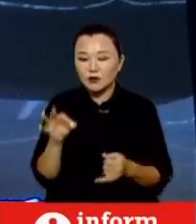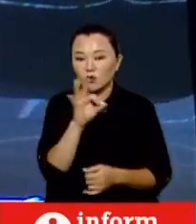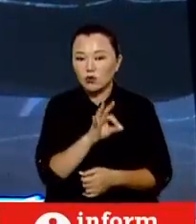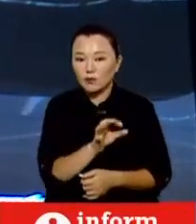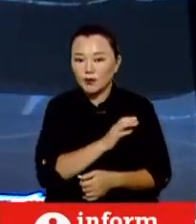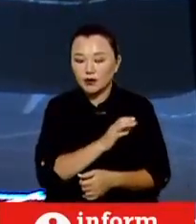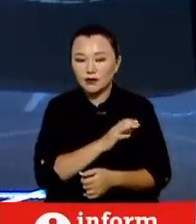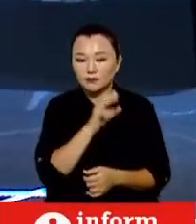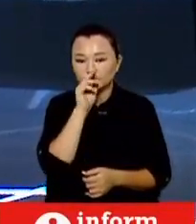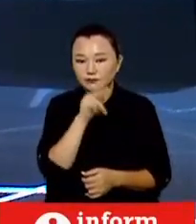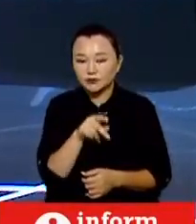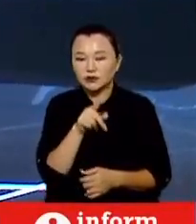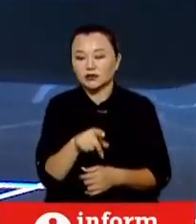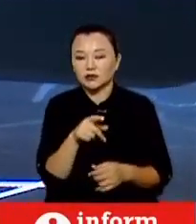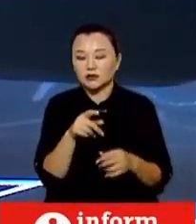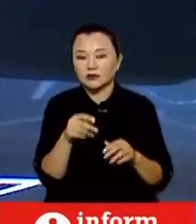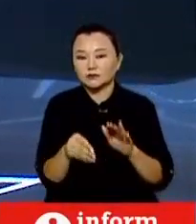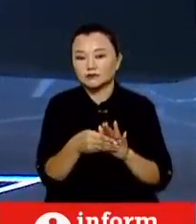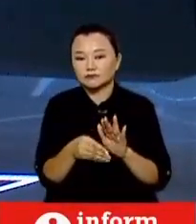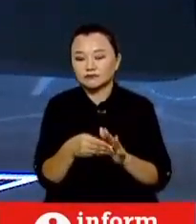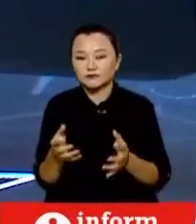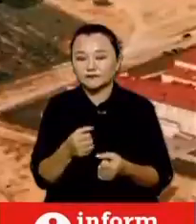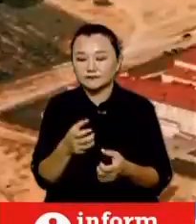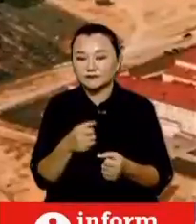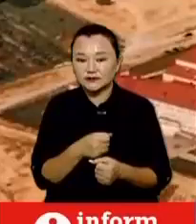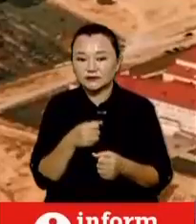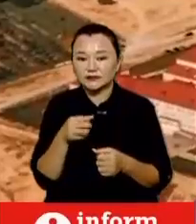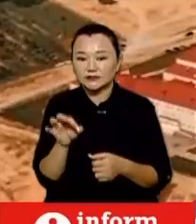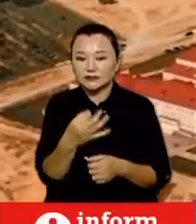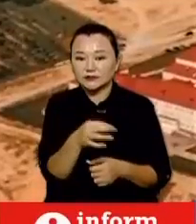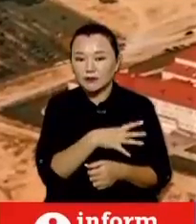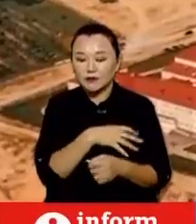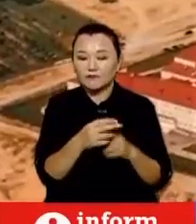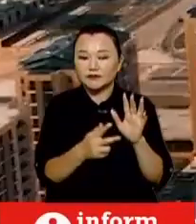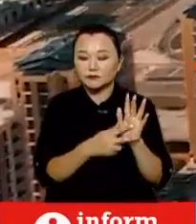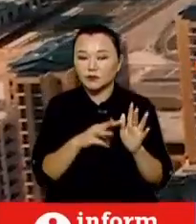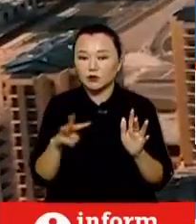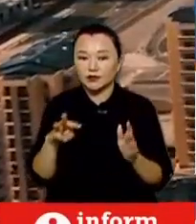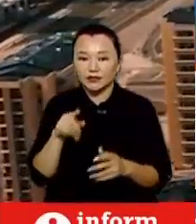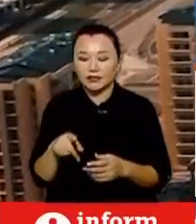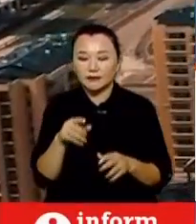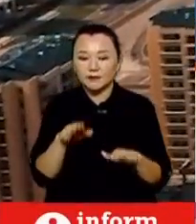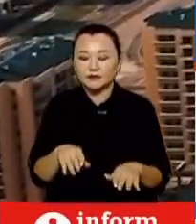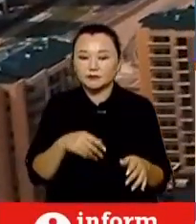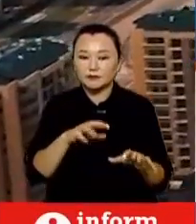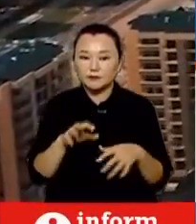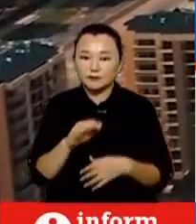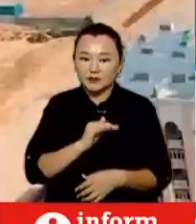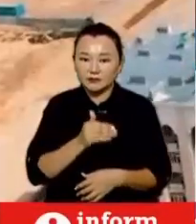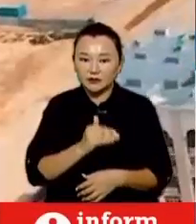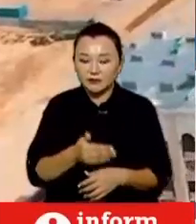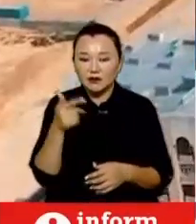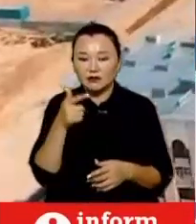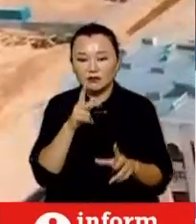ресурсами подозревается в подстрекательстве к даче взятки. За 18 миллионов тенге местному предпринимателю